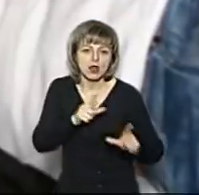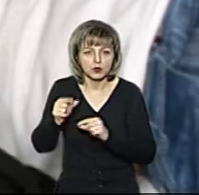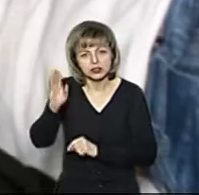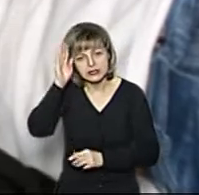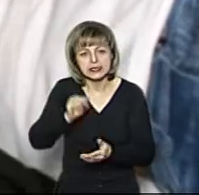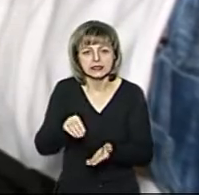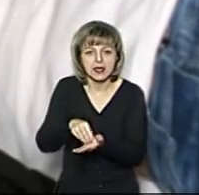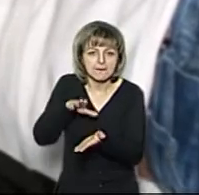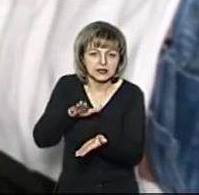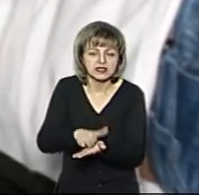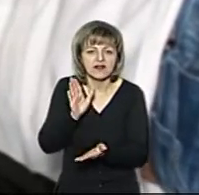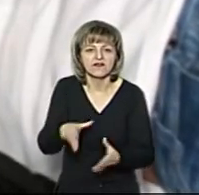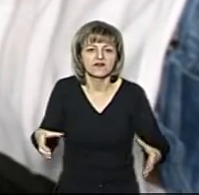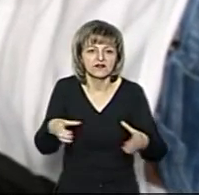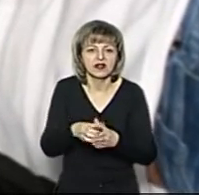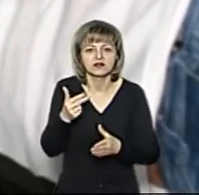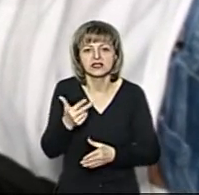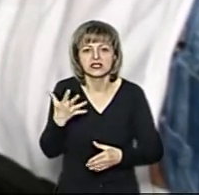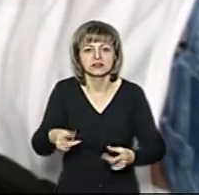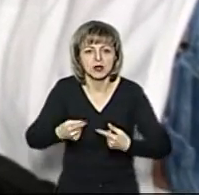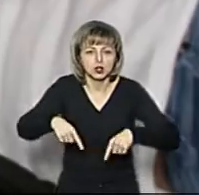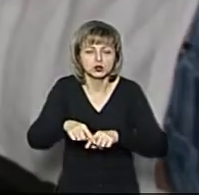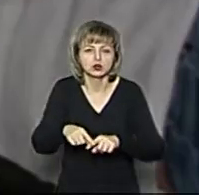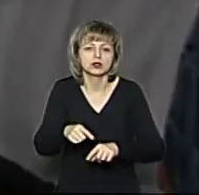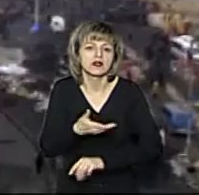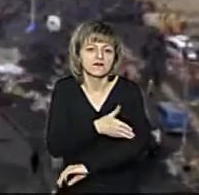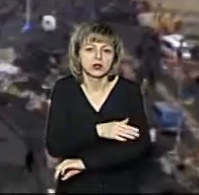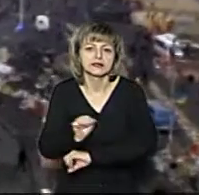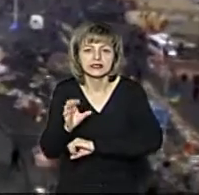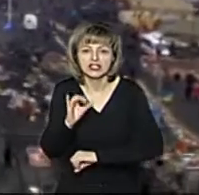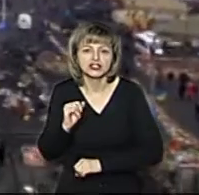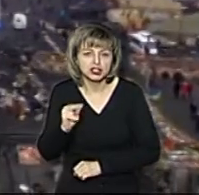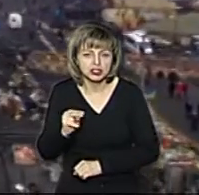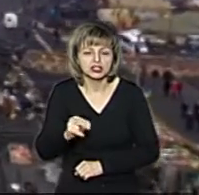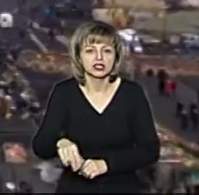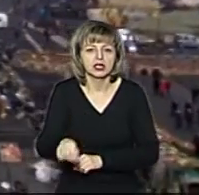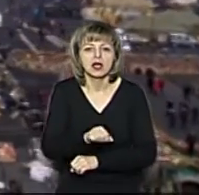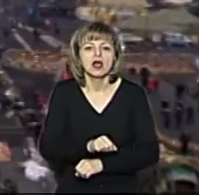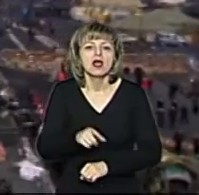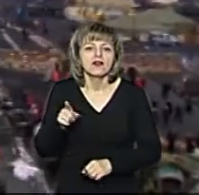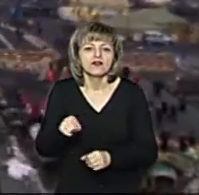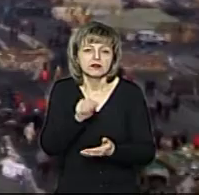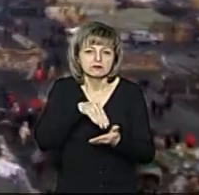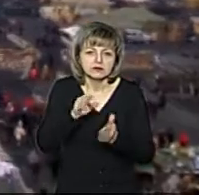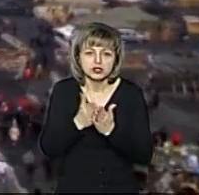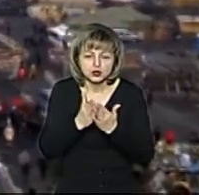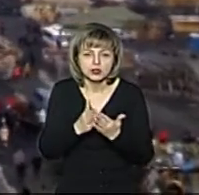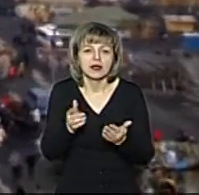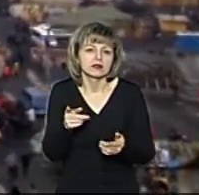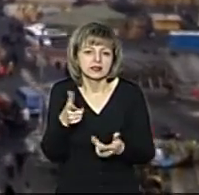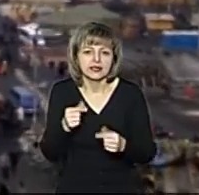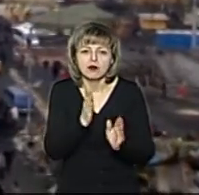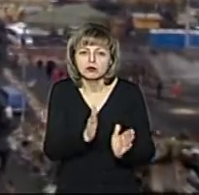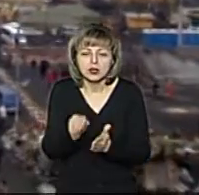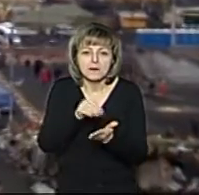Едуард записався у лави 35-ї сотні самооборони «Волинська Січ». Майданівець вів електронний щоденник, у якому крок за кроком